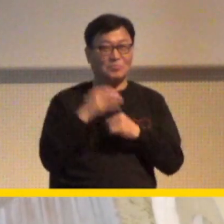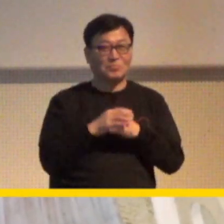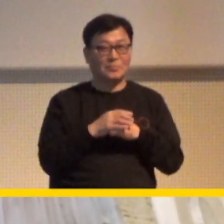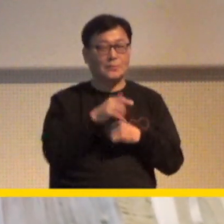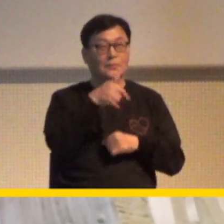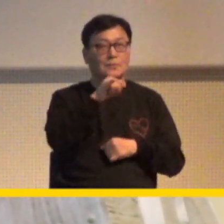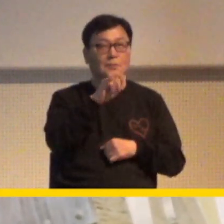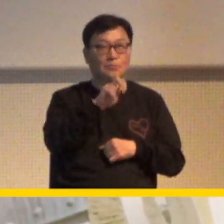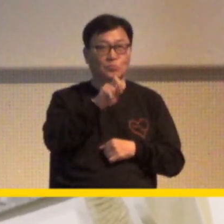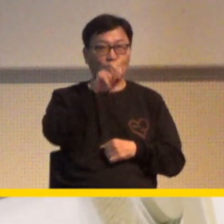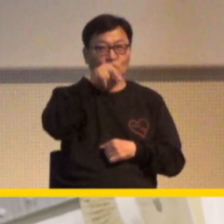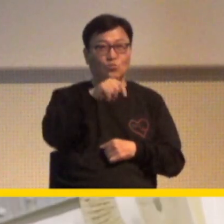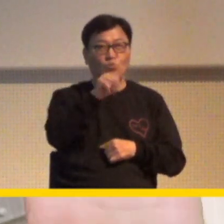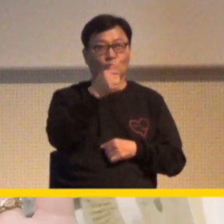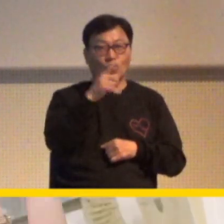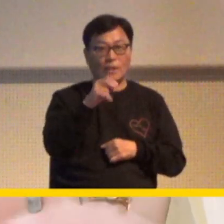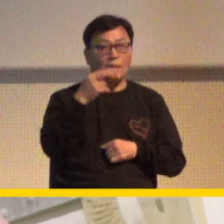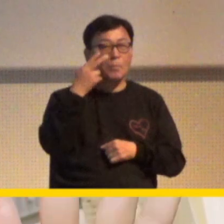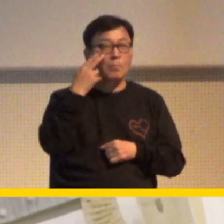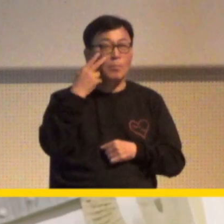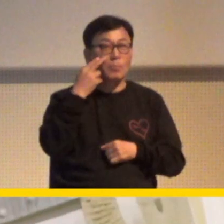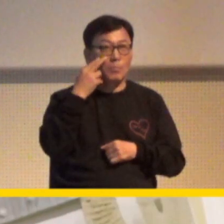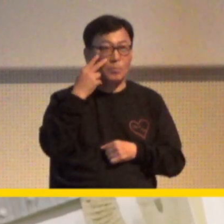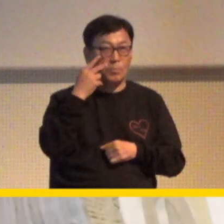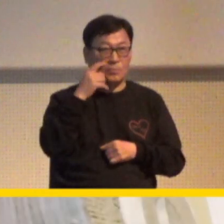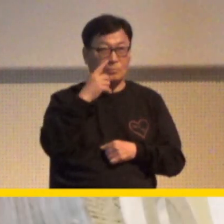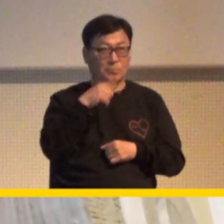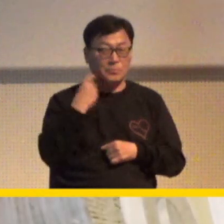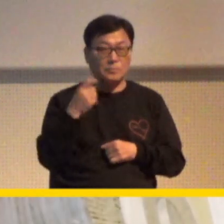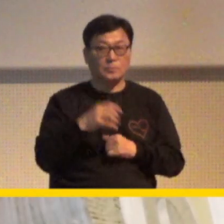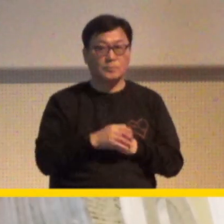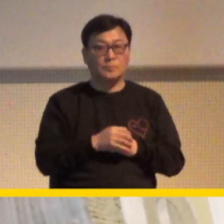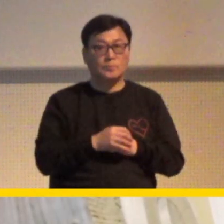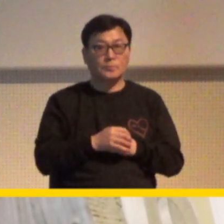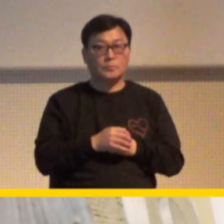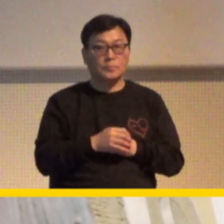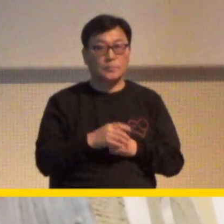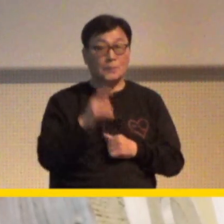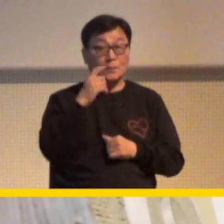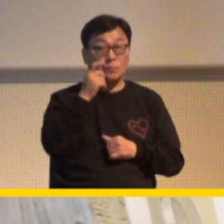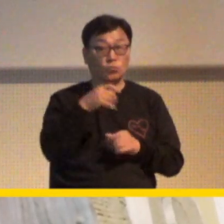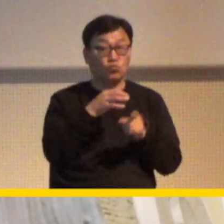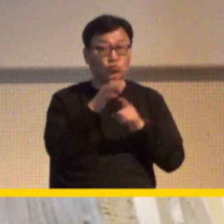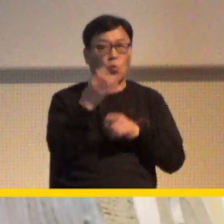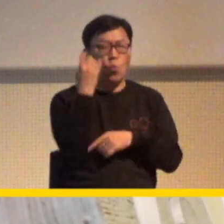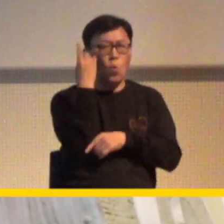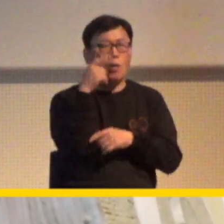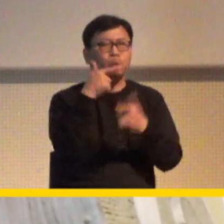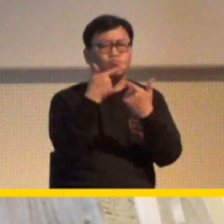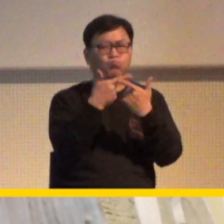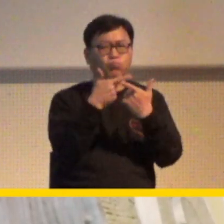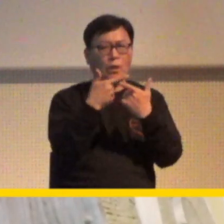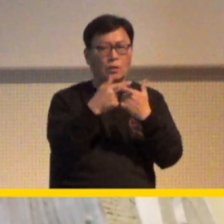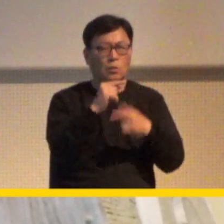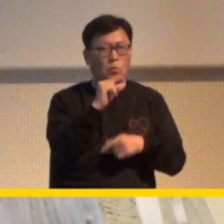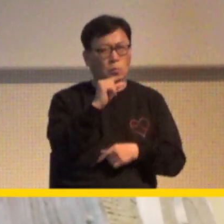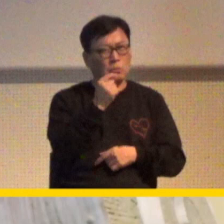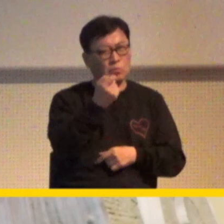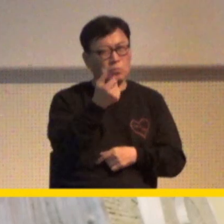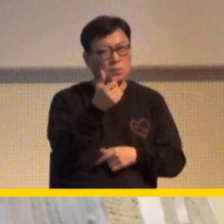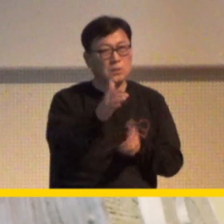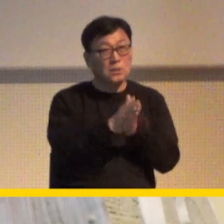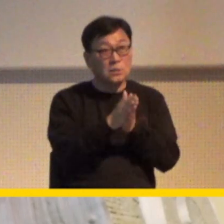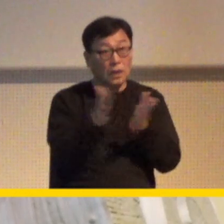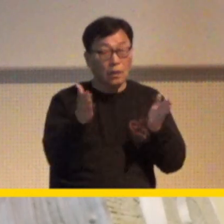김수환 은수차 바오로 신부입니다. 반갑습니다. 참 신부들의 수다가 원래는 부산에서